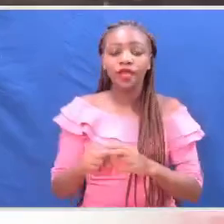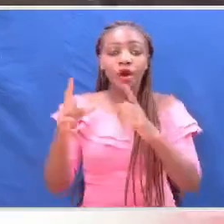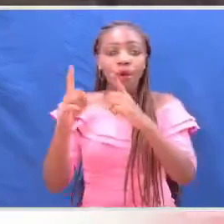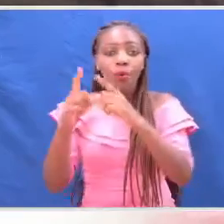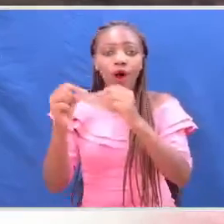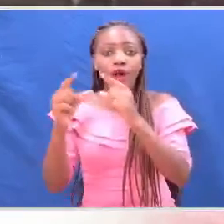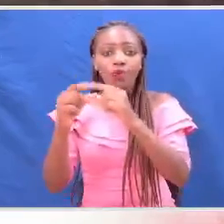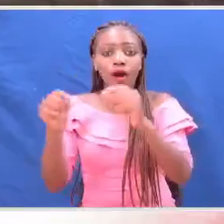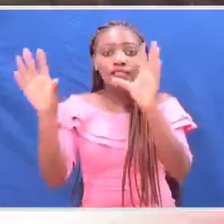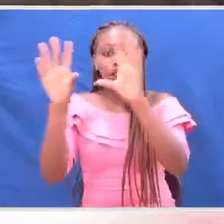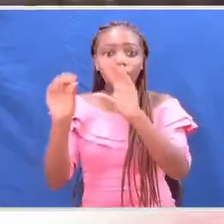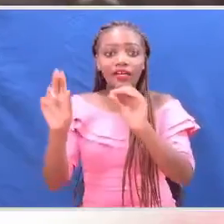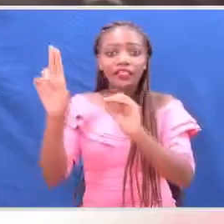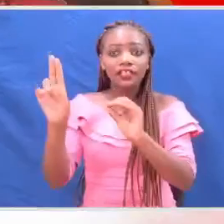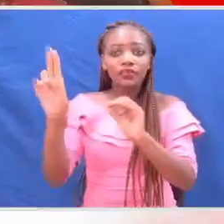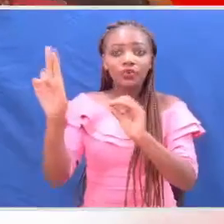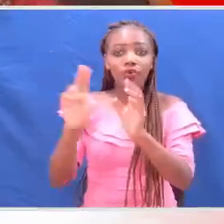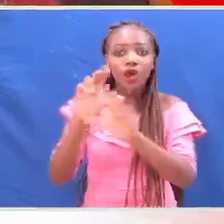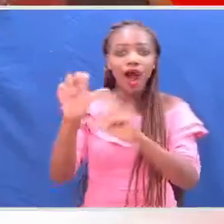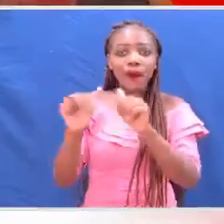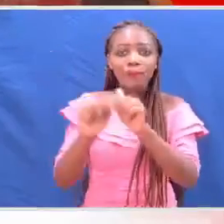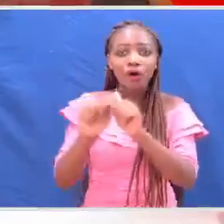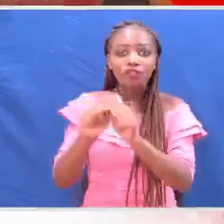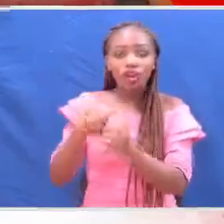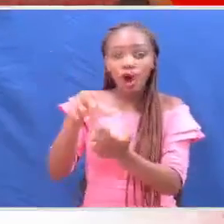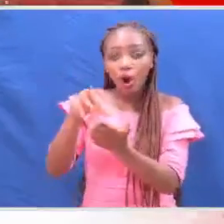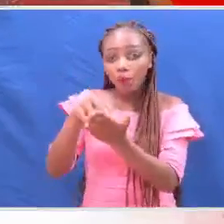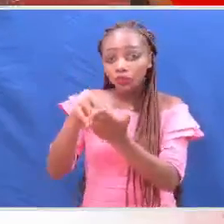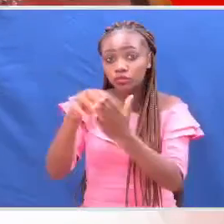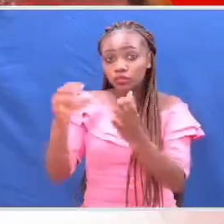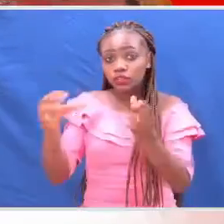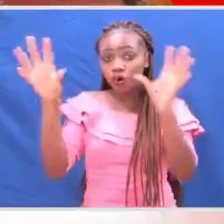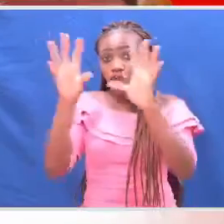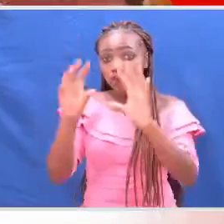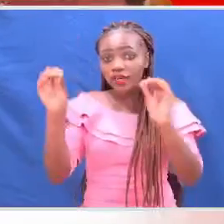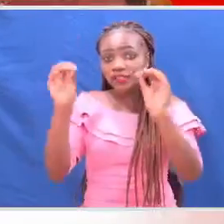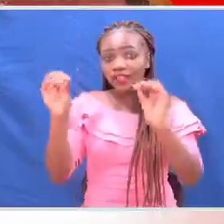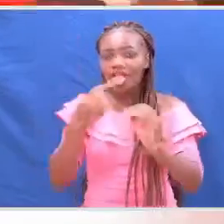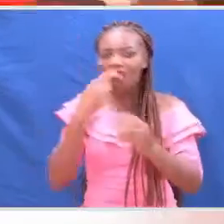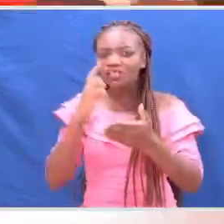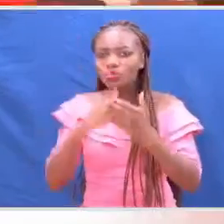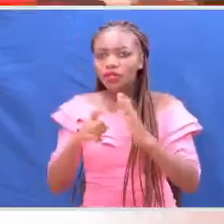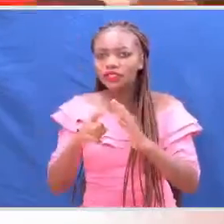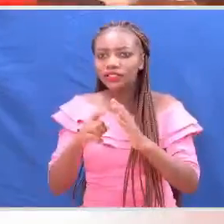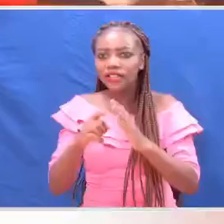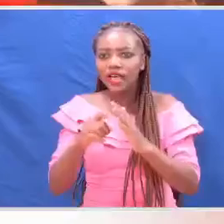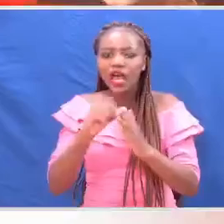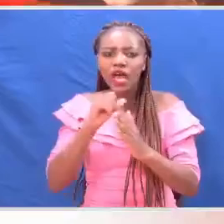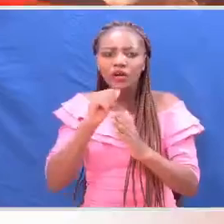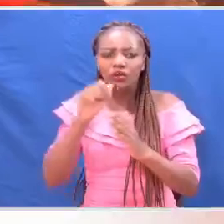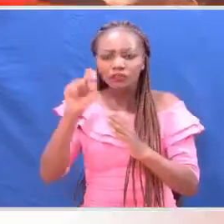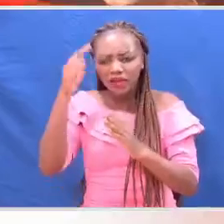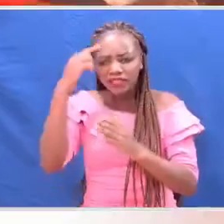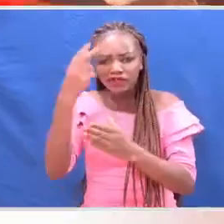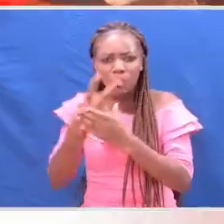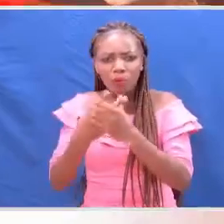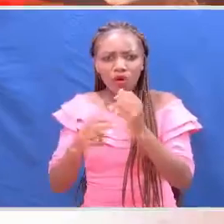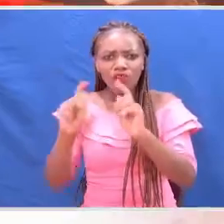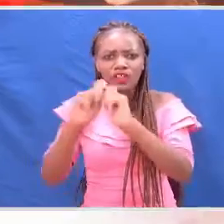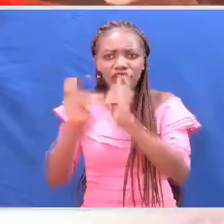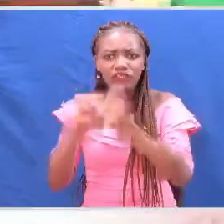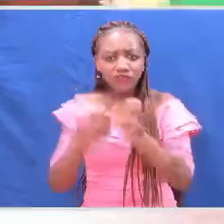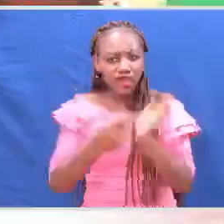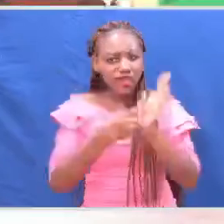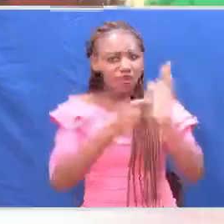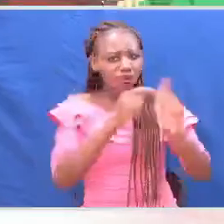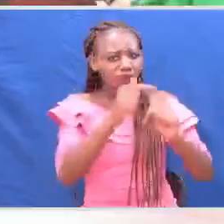Matamshi ya Rais Uhuru Kenyatta kuhusiana na nafasi ya urais kuwa sio lazima ibakie tu kwa makabila mawili yanaonekana